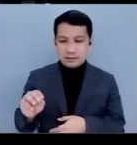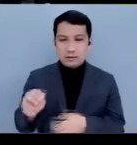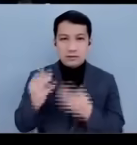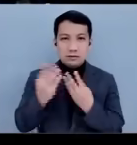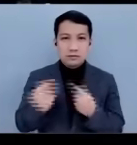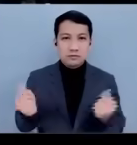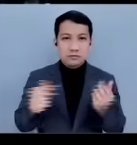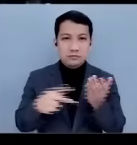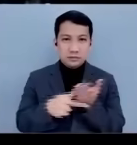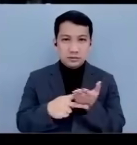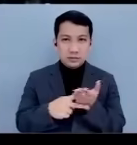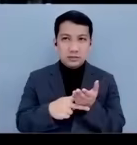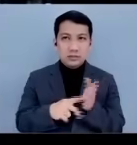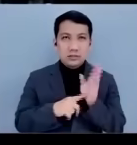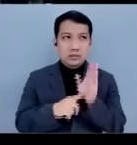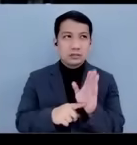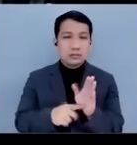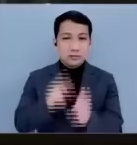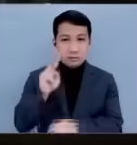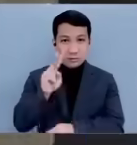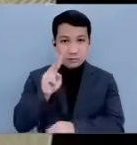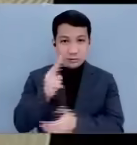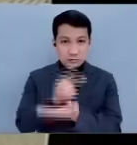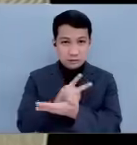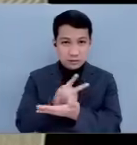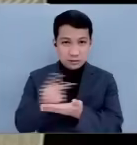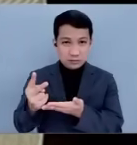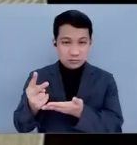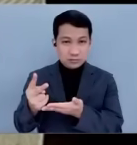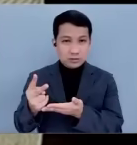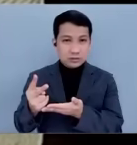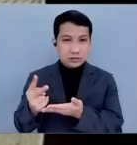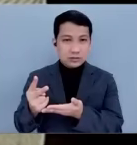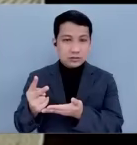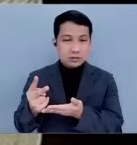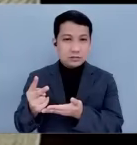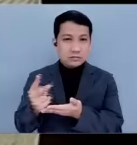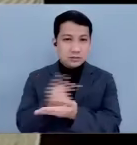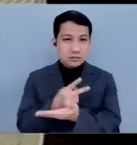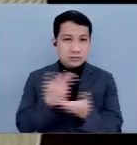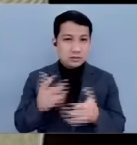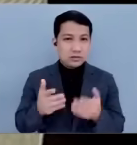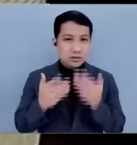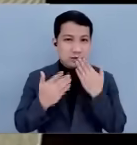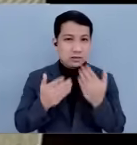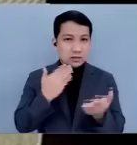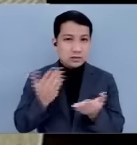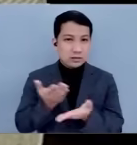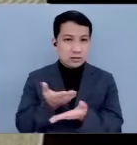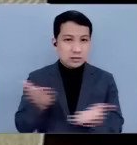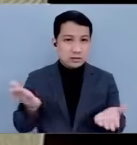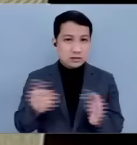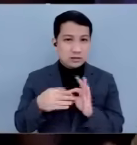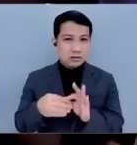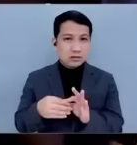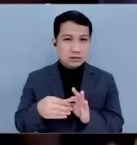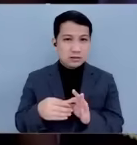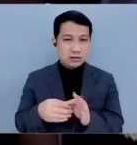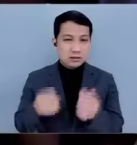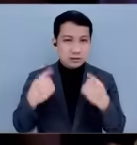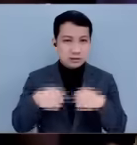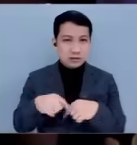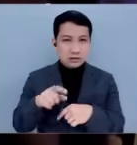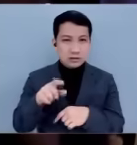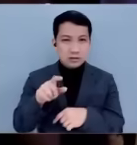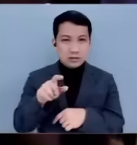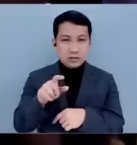ng show in just 2 weeks. Nagpapasalamat kaming lahat sa inyo na bumili ng tickets. And we're